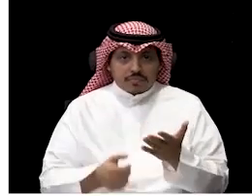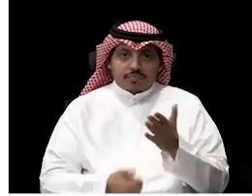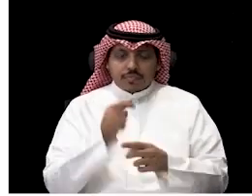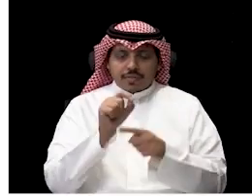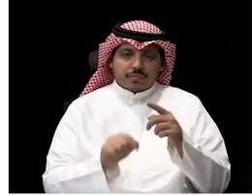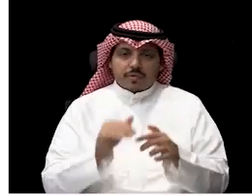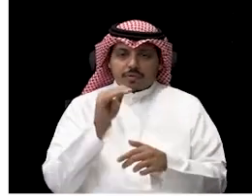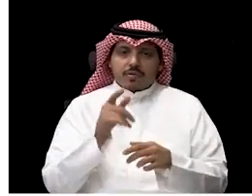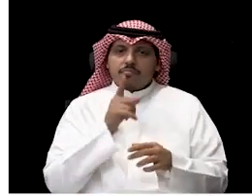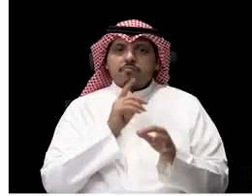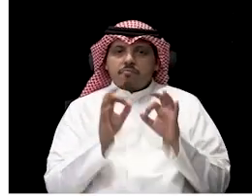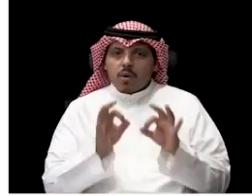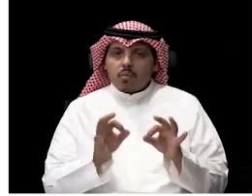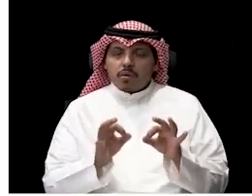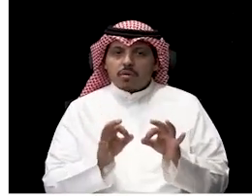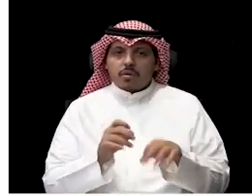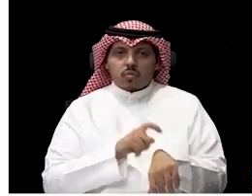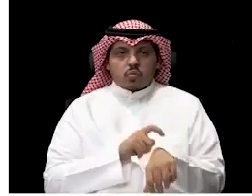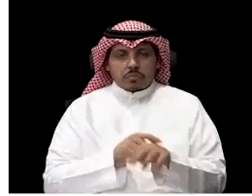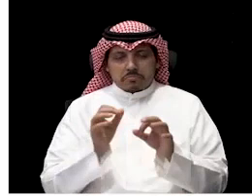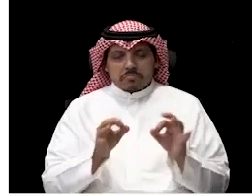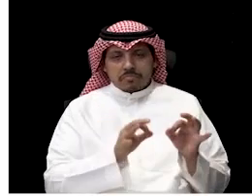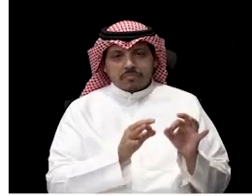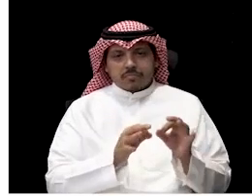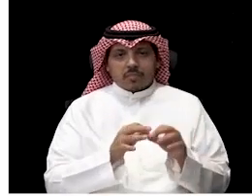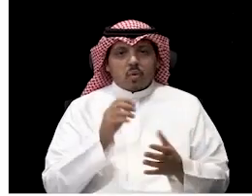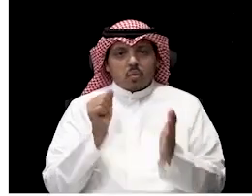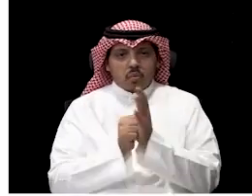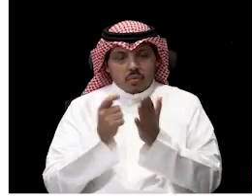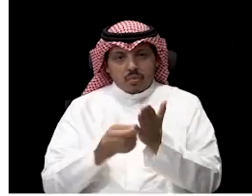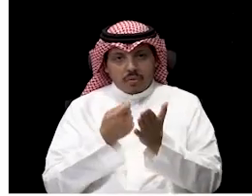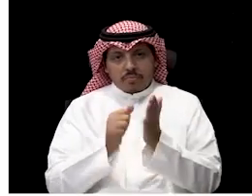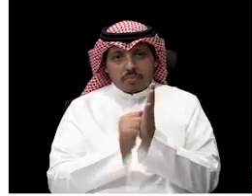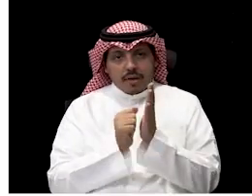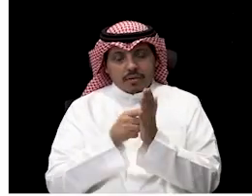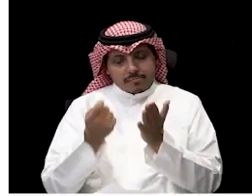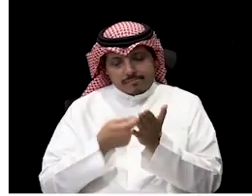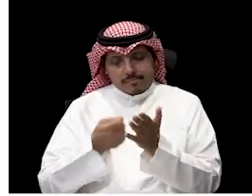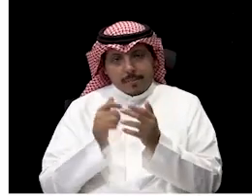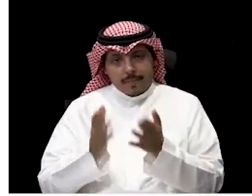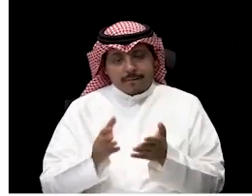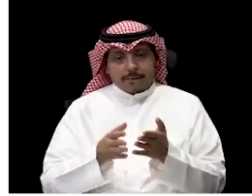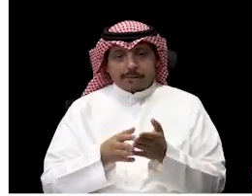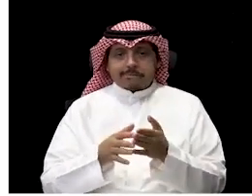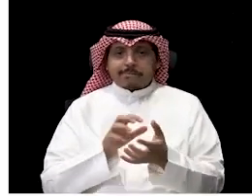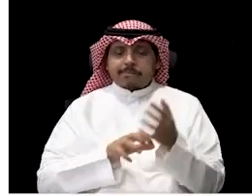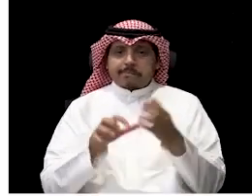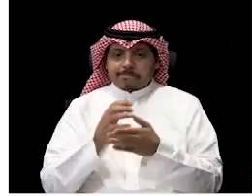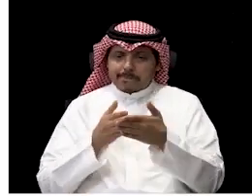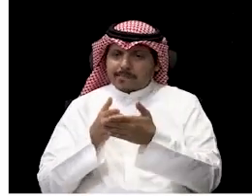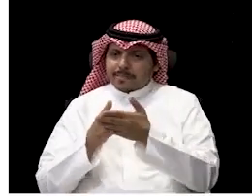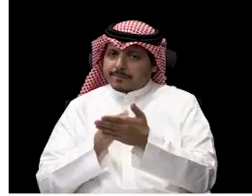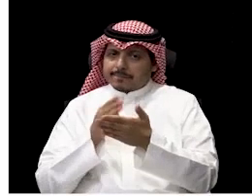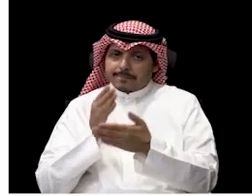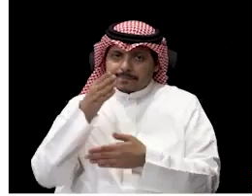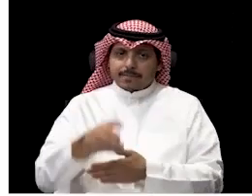يلتزم مواعيده وينظم وقته، يؤدي واجباته بانتظام، يتغلب على العوائق مهما كانت،